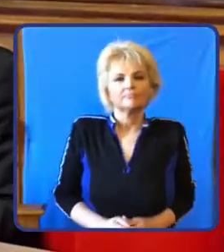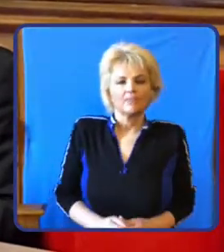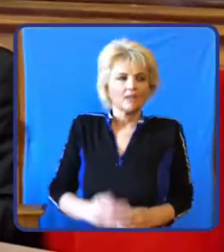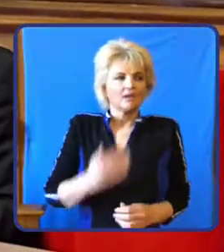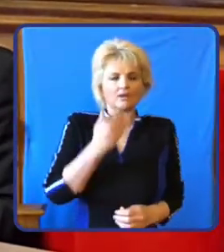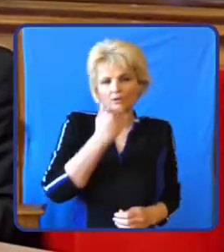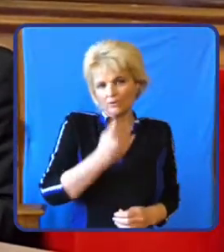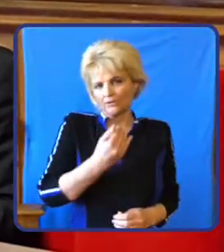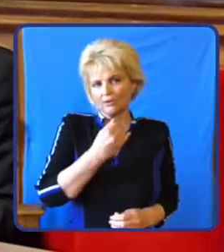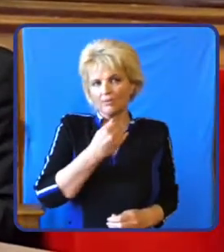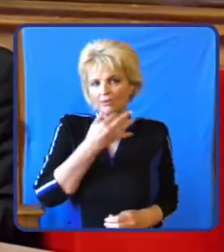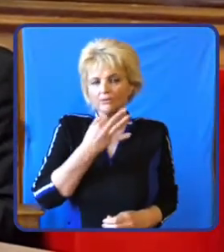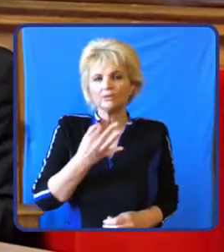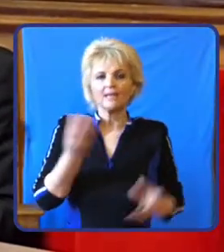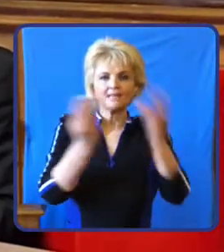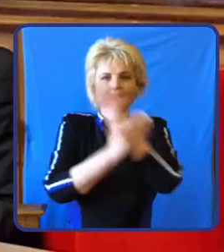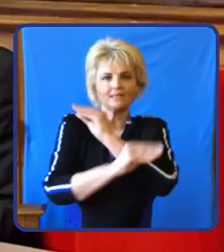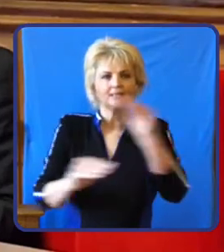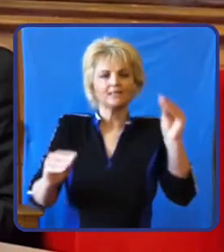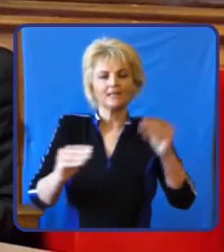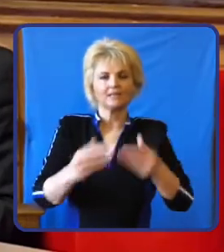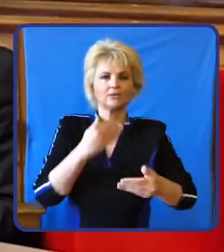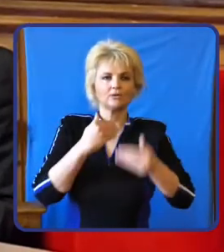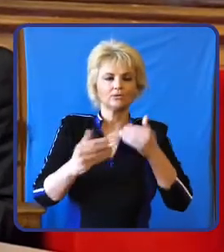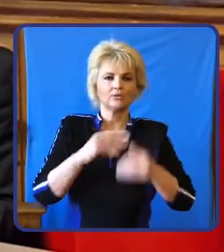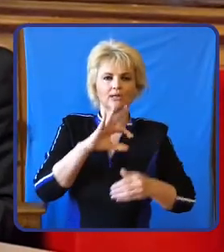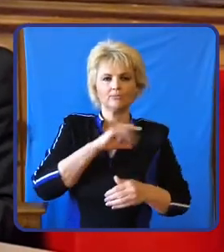Köszönöm szépen, tisztelt közgyűlés polgármester úr.